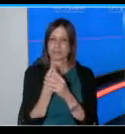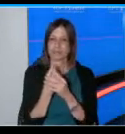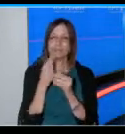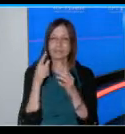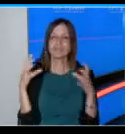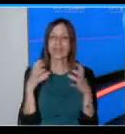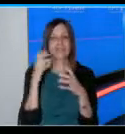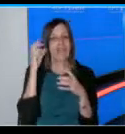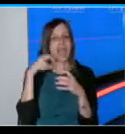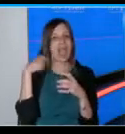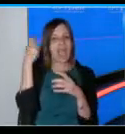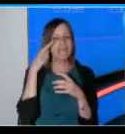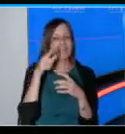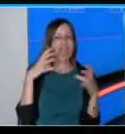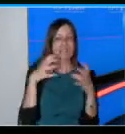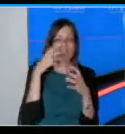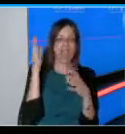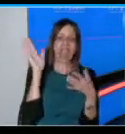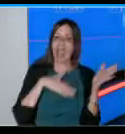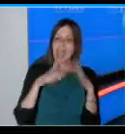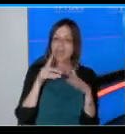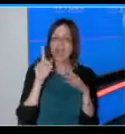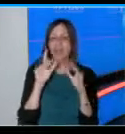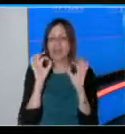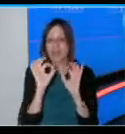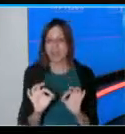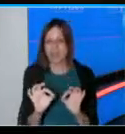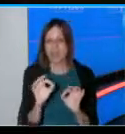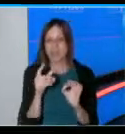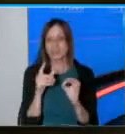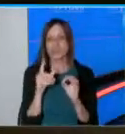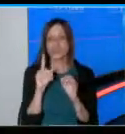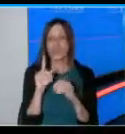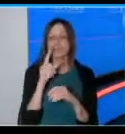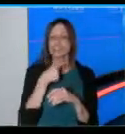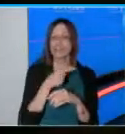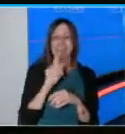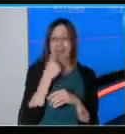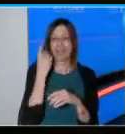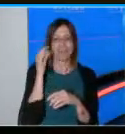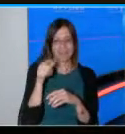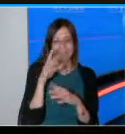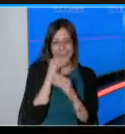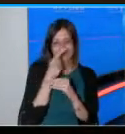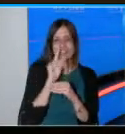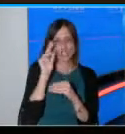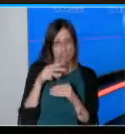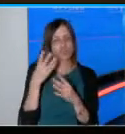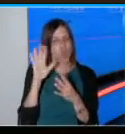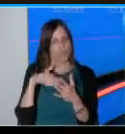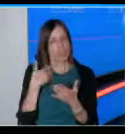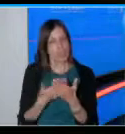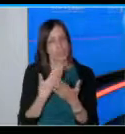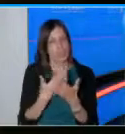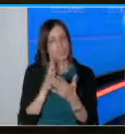את החברה הערבית כחברה אלימה. אבל מה שקורה בפועל, וואטפה ג'בלי היא לא היחידה, יש עדויות גם